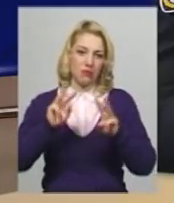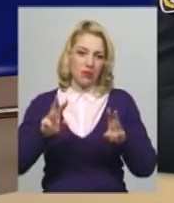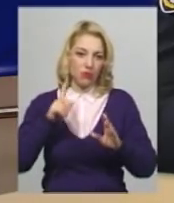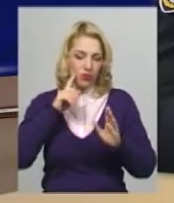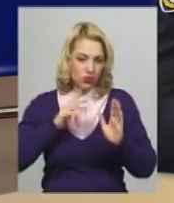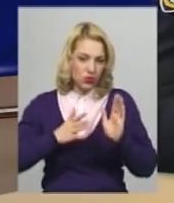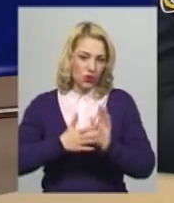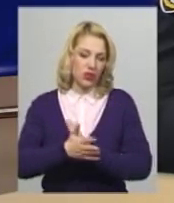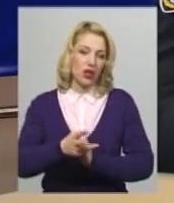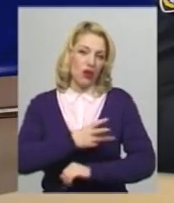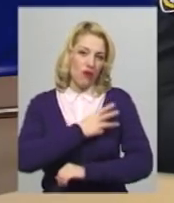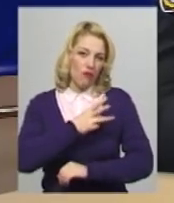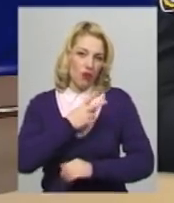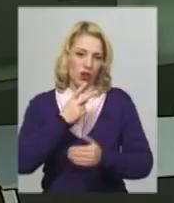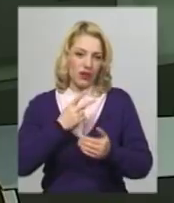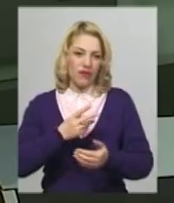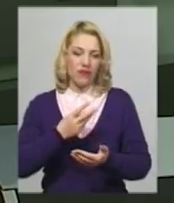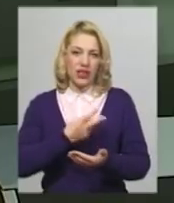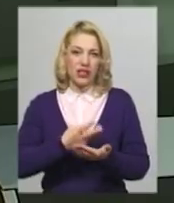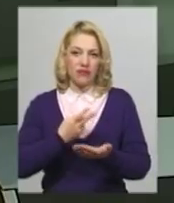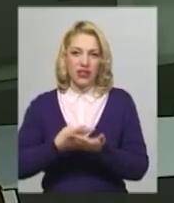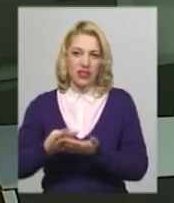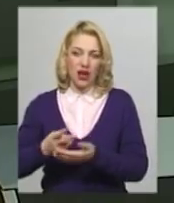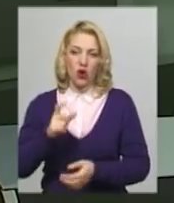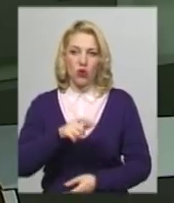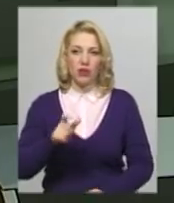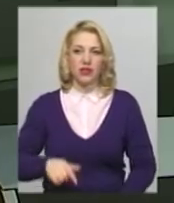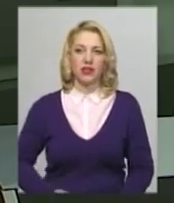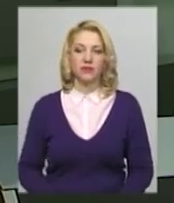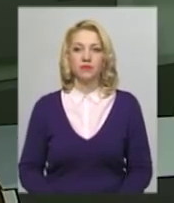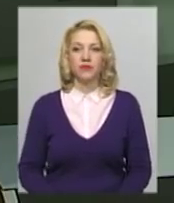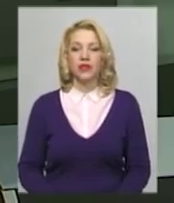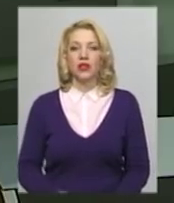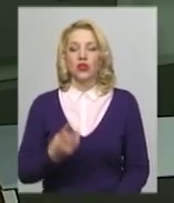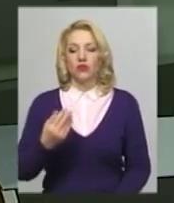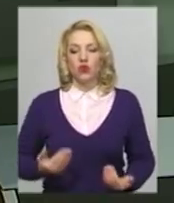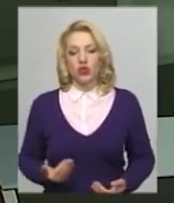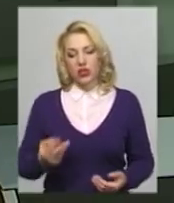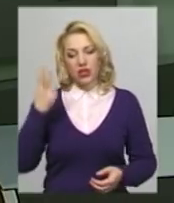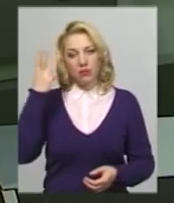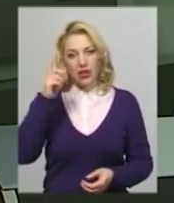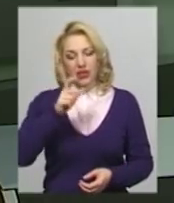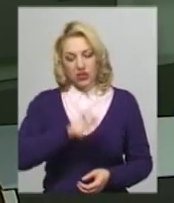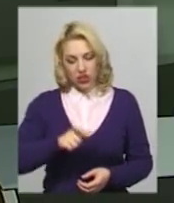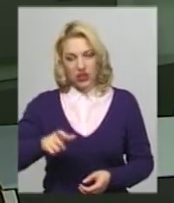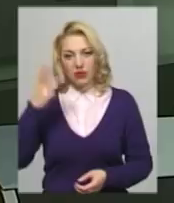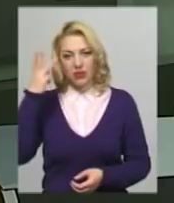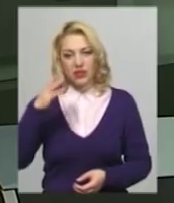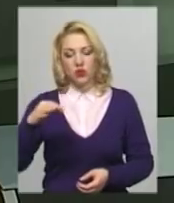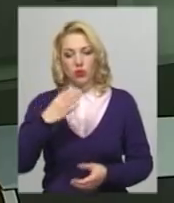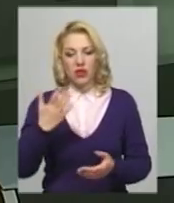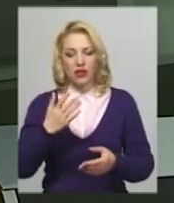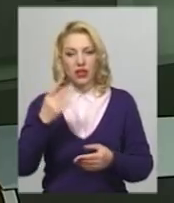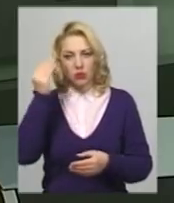прозоре волевиявлення громадян. Двох жителів Хмельницької області, яких підозрюють у створенні та поширенні в